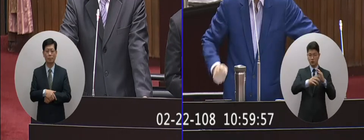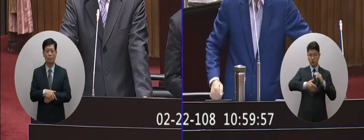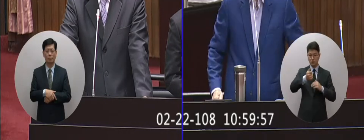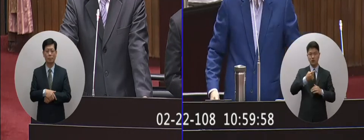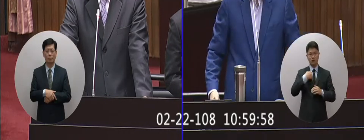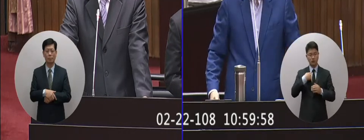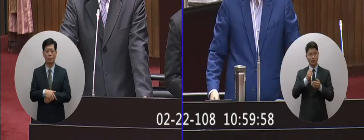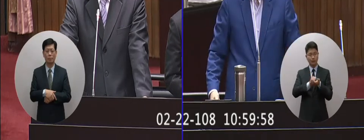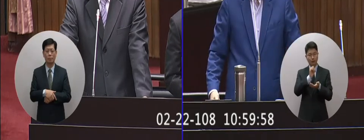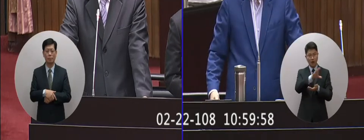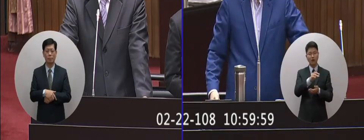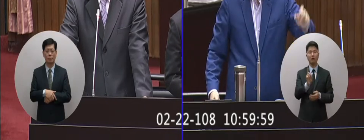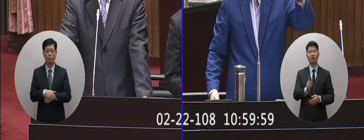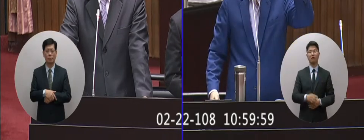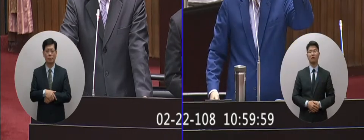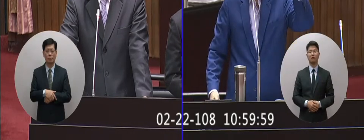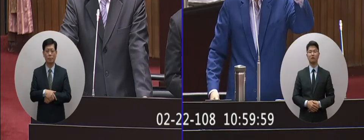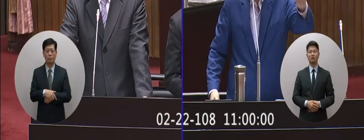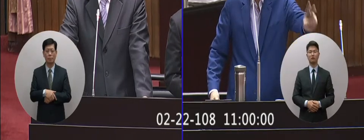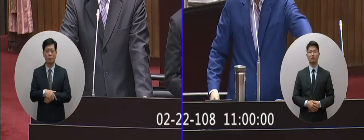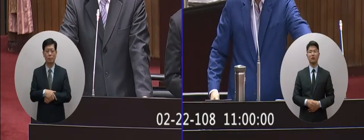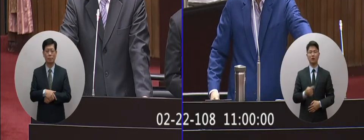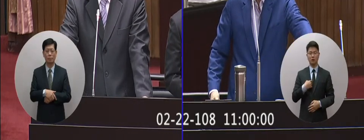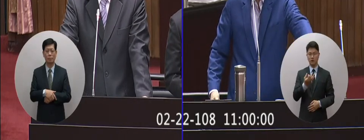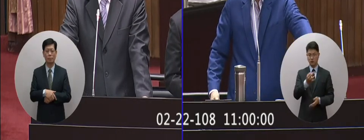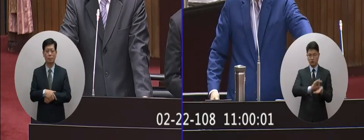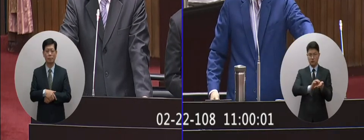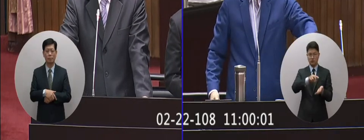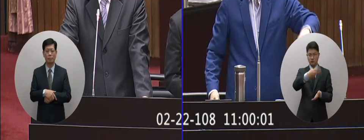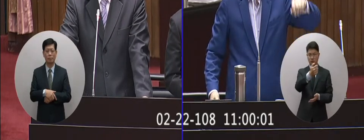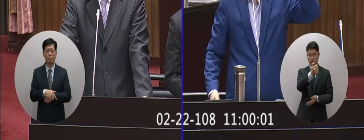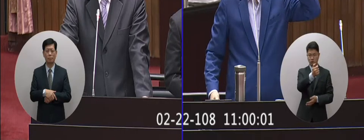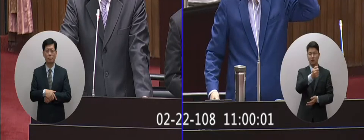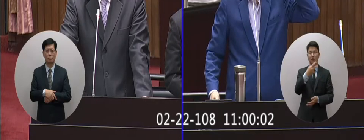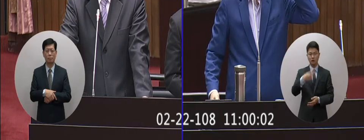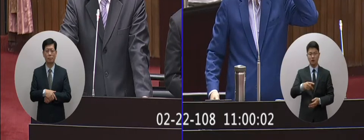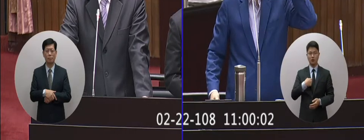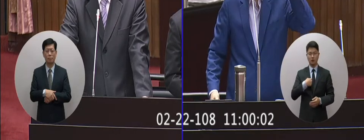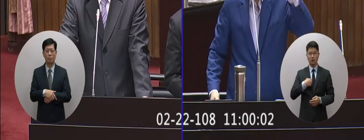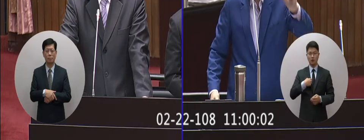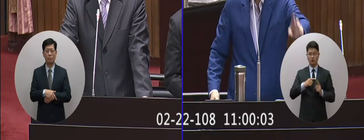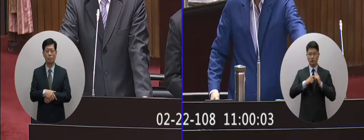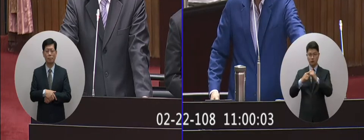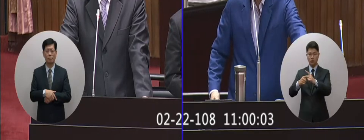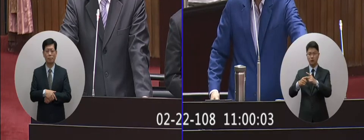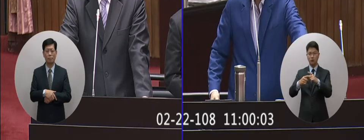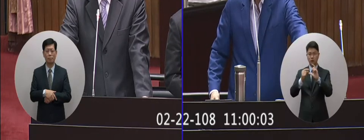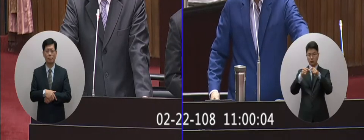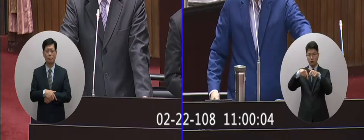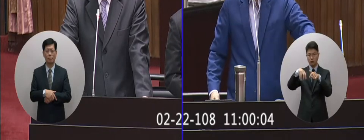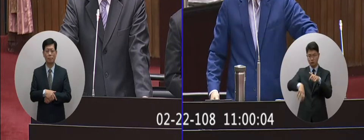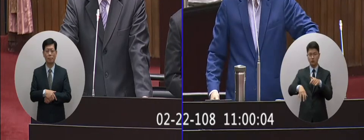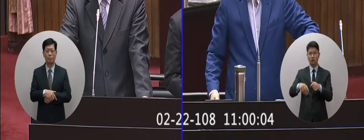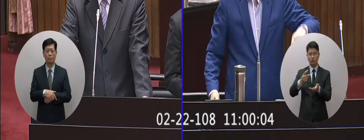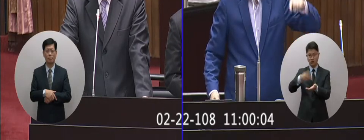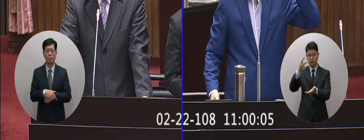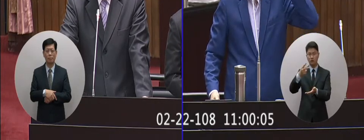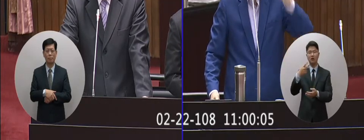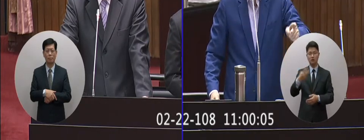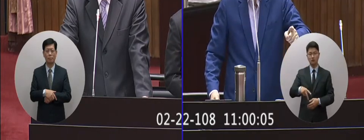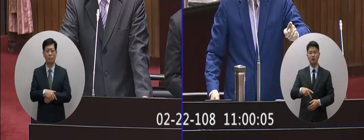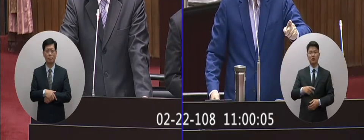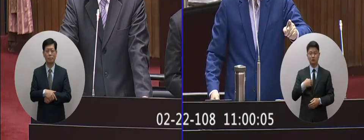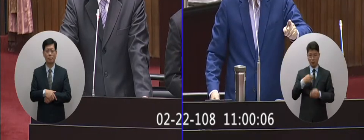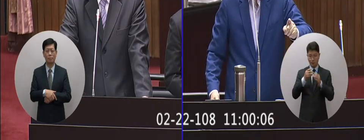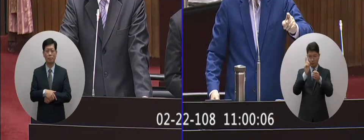跟您报告了啊。我要花250块，我要跑区公所跑两次，然后呢，我只